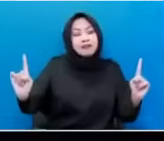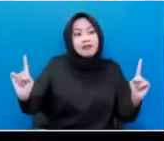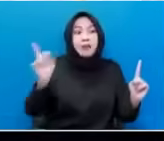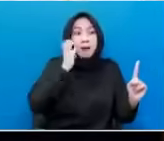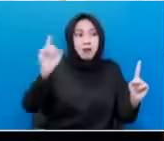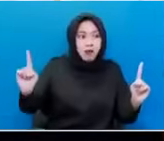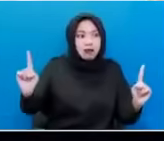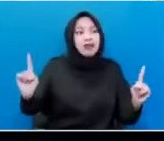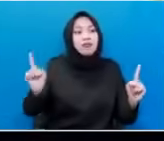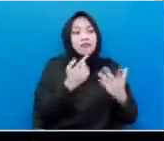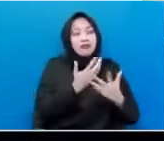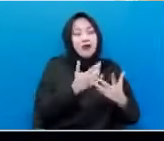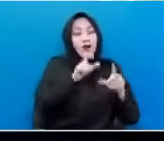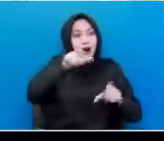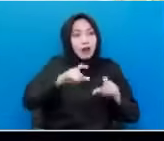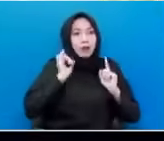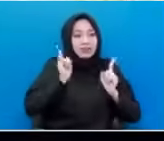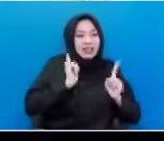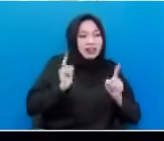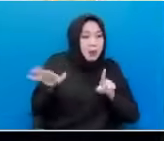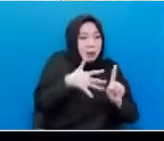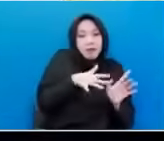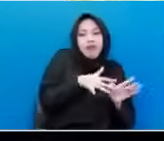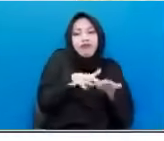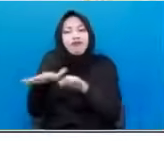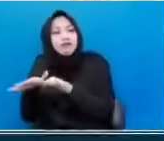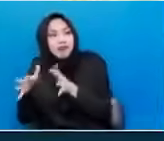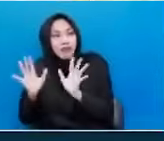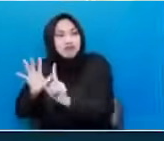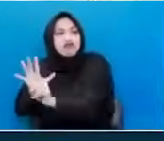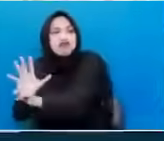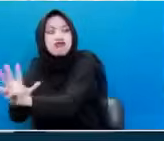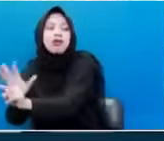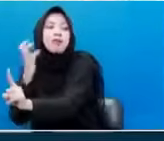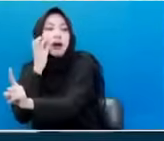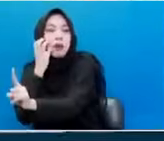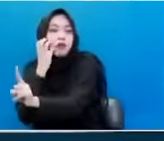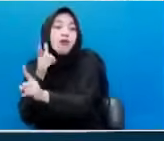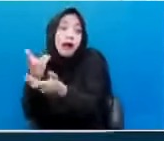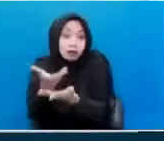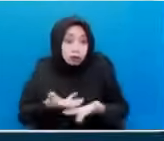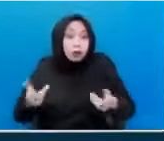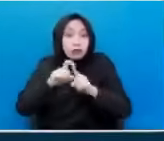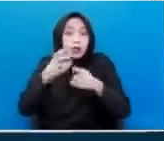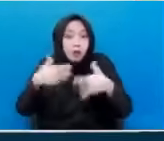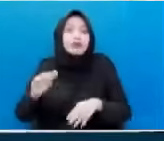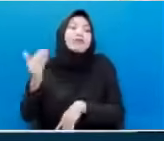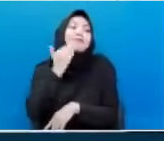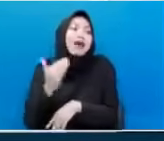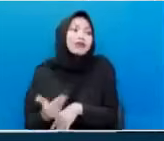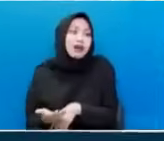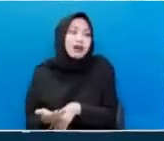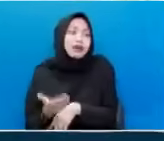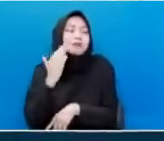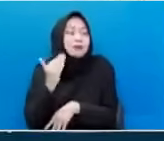punya hak untuk kemudian membangun koalisi dan menjadi magnet secara ee dalam konteks membangun kekuasaan bukan orang yang